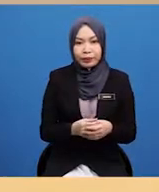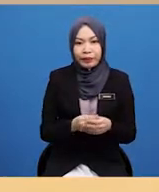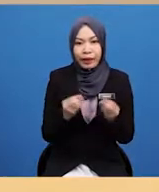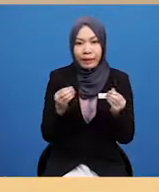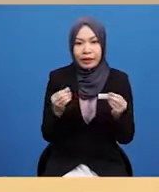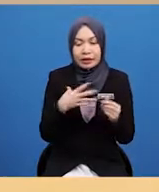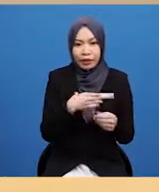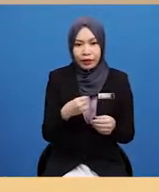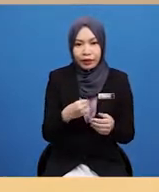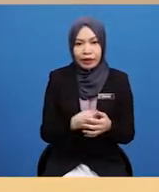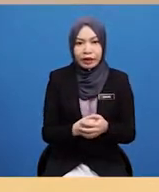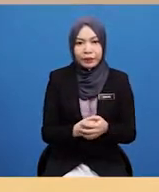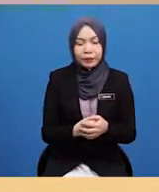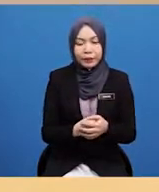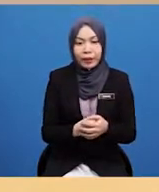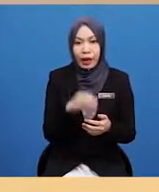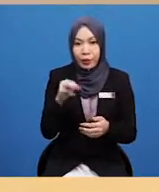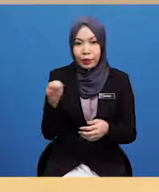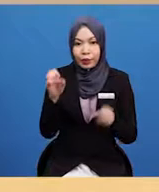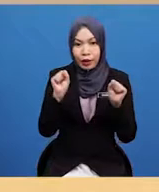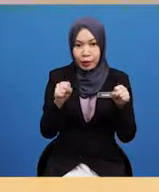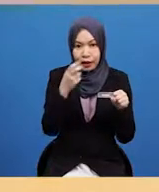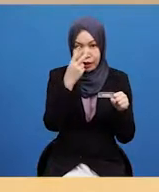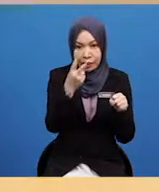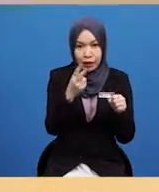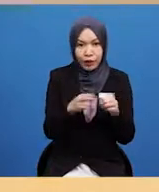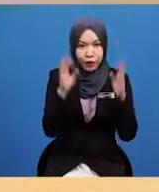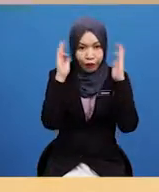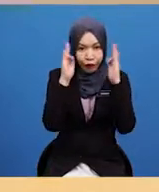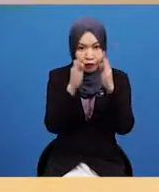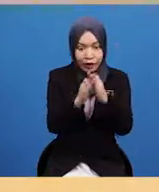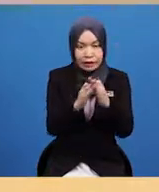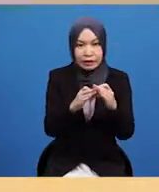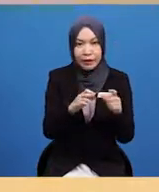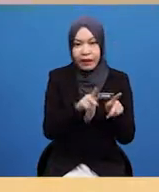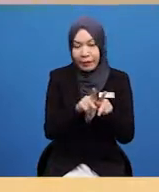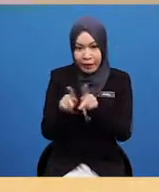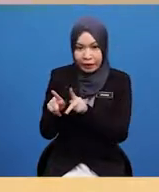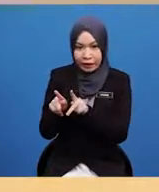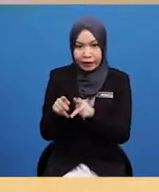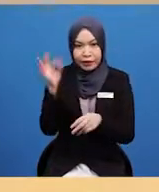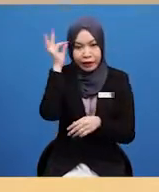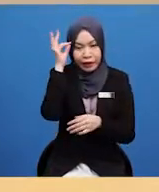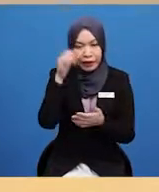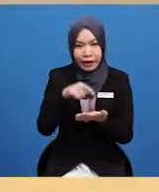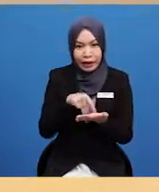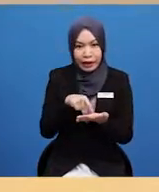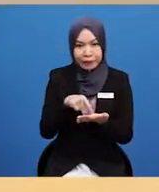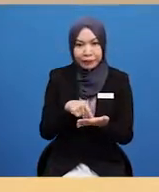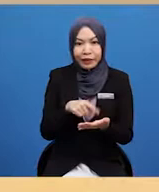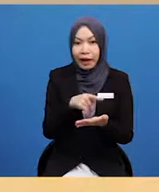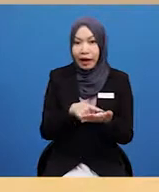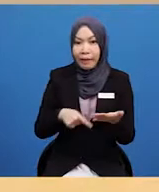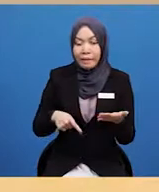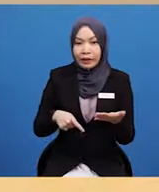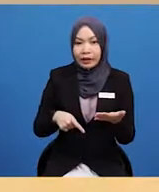Murid-murid, sila fokus pada peta minda yang dipaparkan. Sekarang kita lihat apakah isu penentangan Tok